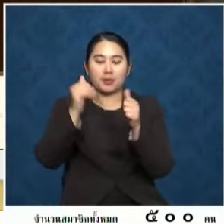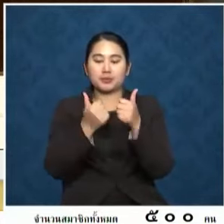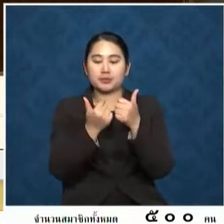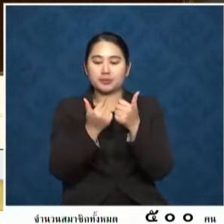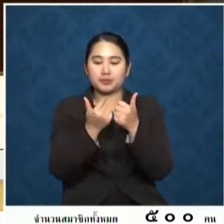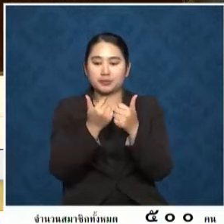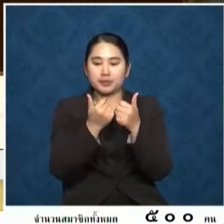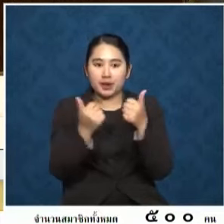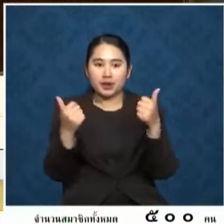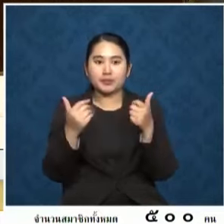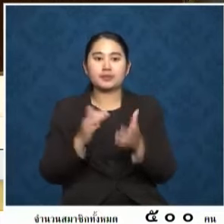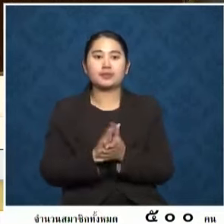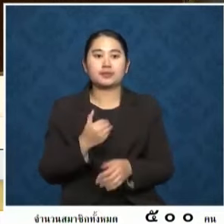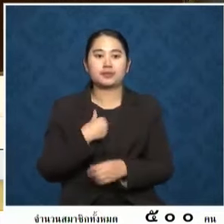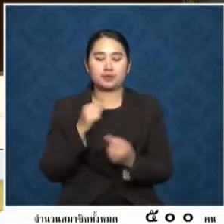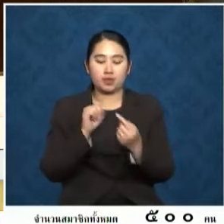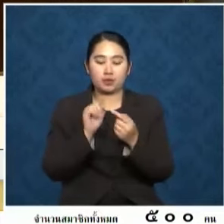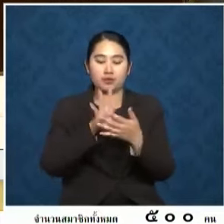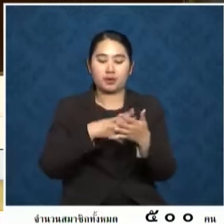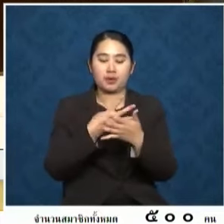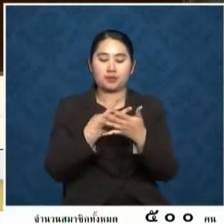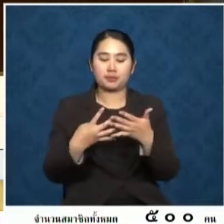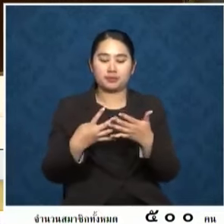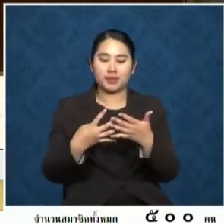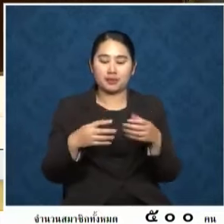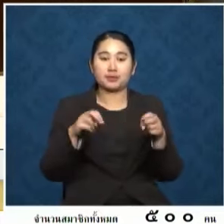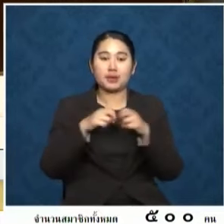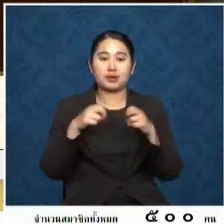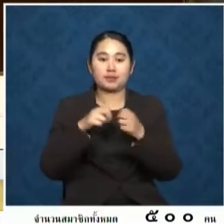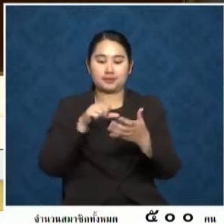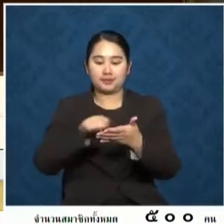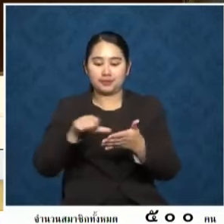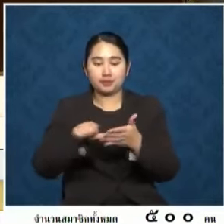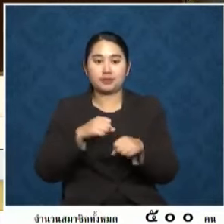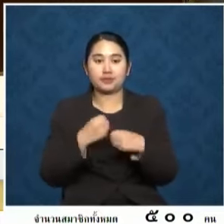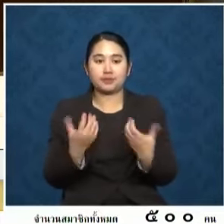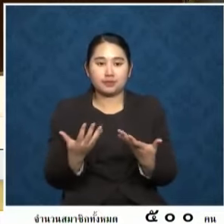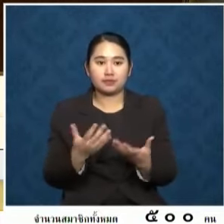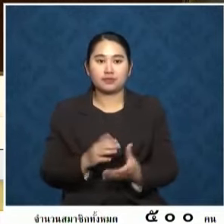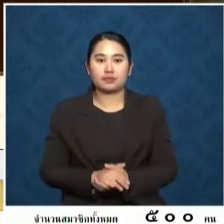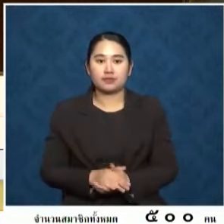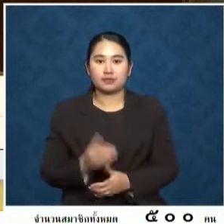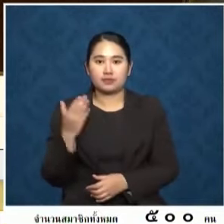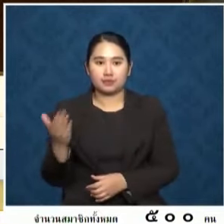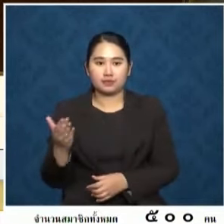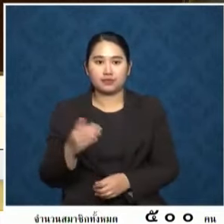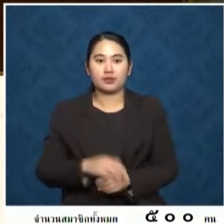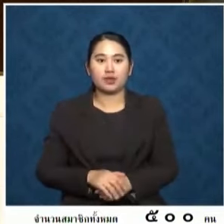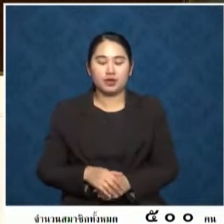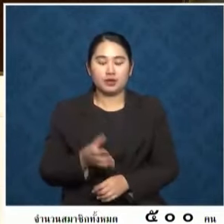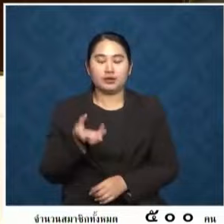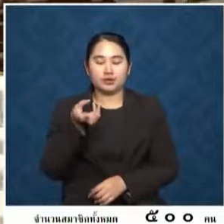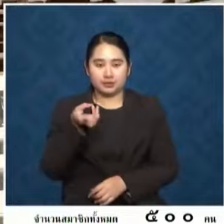เด็นนะครับว่าจะหาแนวทางที่รอบคอบกว่านี้ได้ยังไงนะครับเชิญท่านนิดนึงครับ ท่านทีเดีย